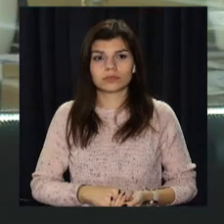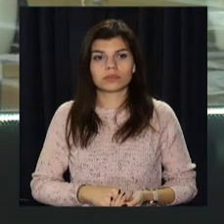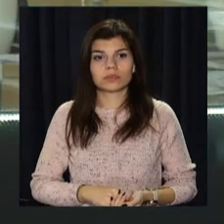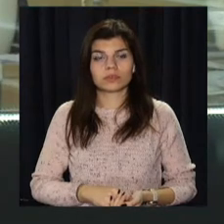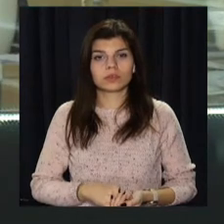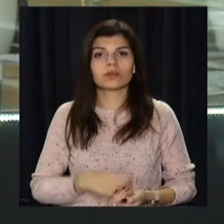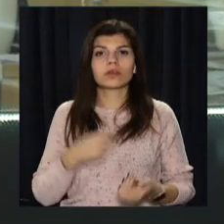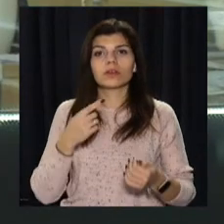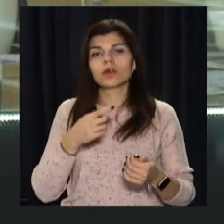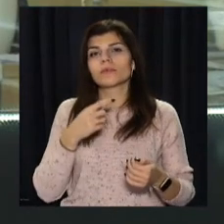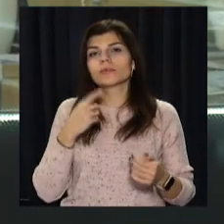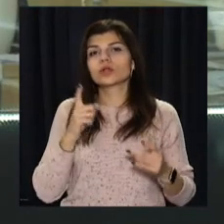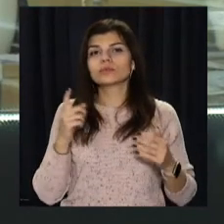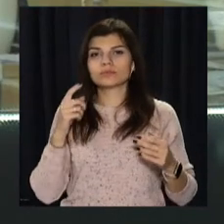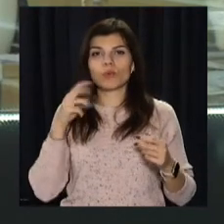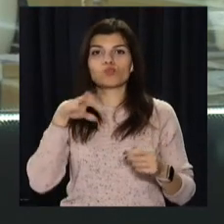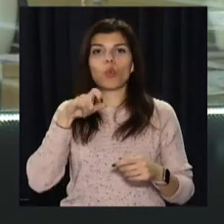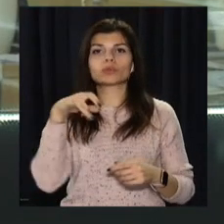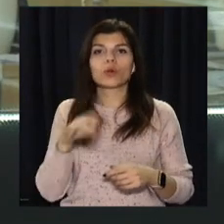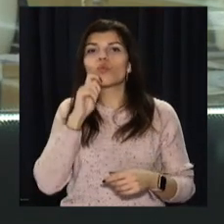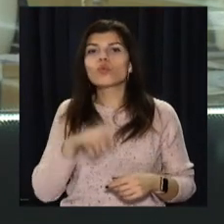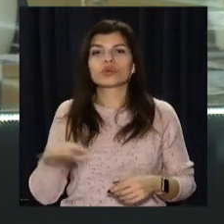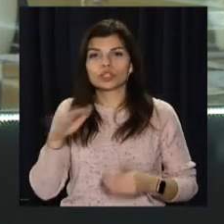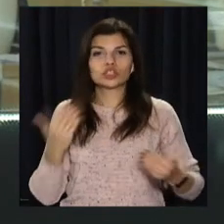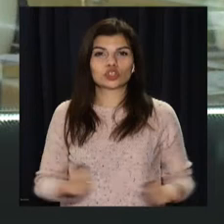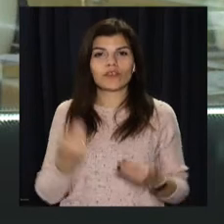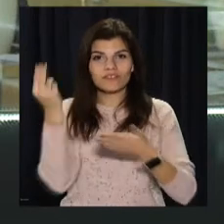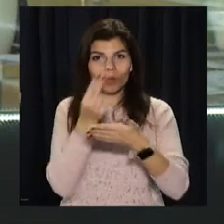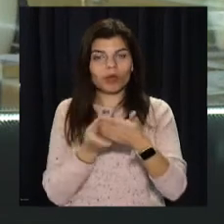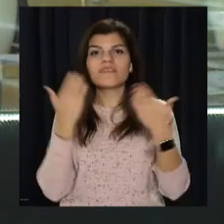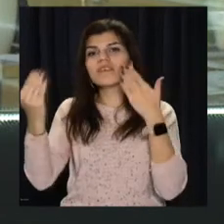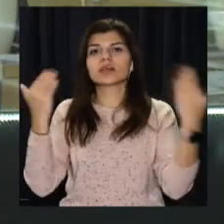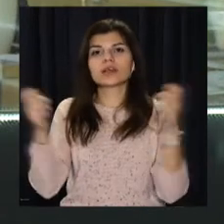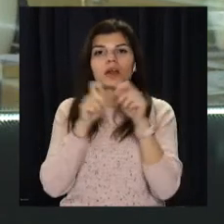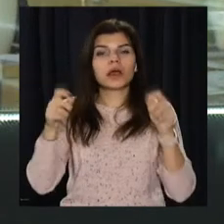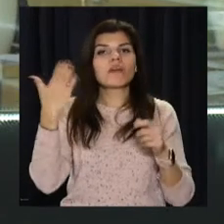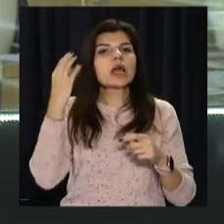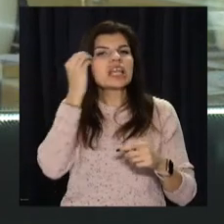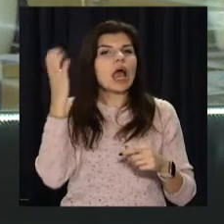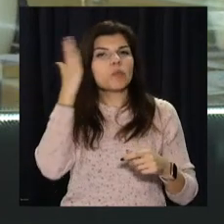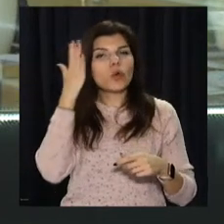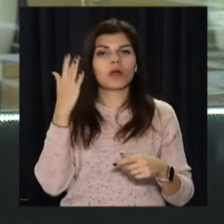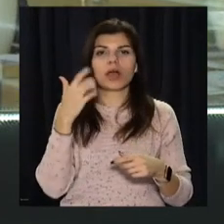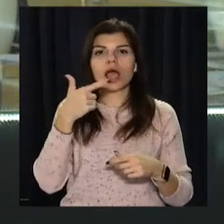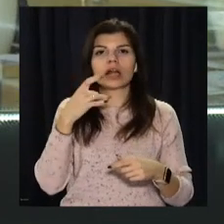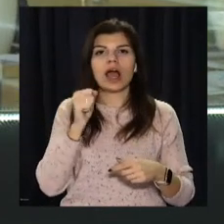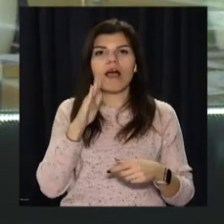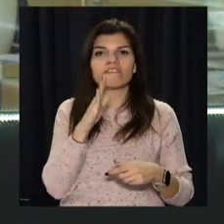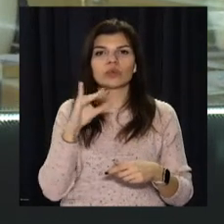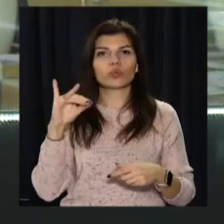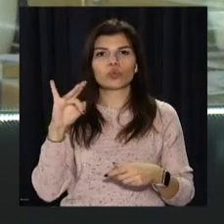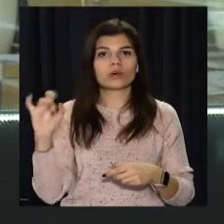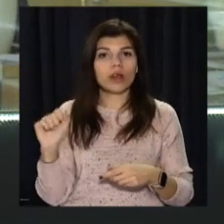Мистецтво, що оживає. У музеї українського живопису відкрилась виставка японської гравюри. Окрім картин на стінах,